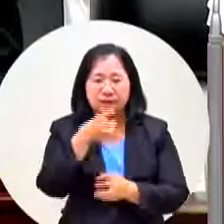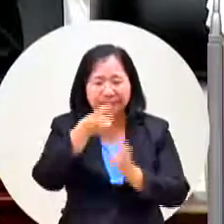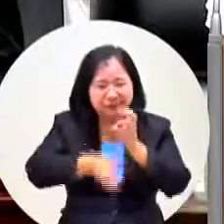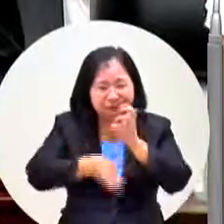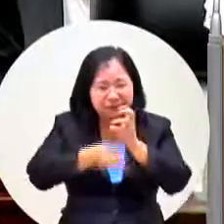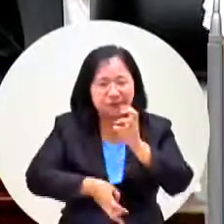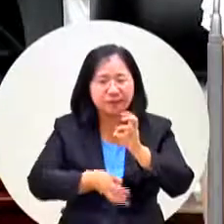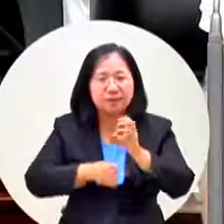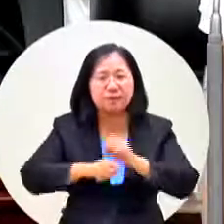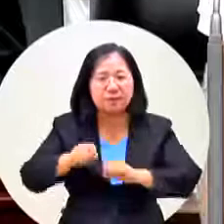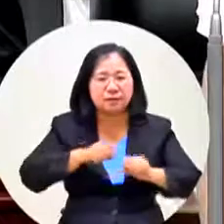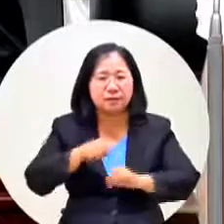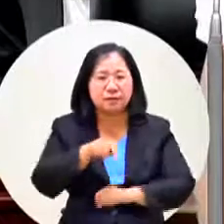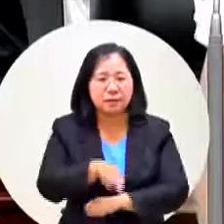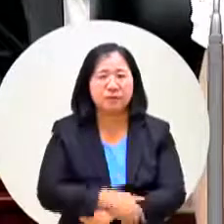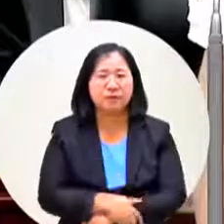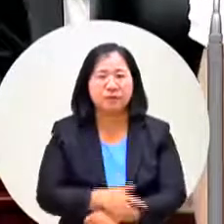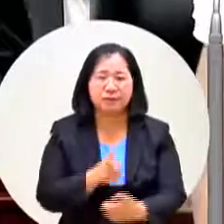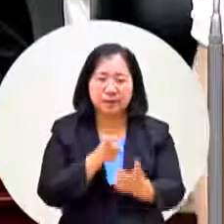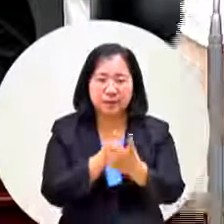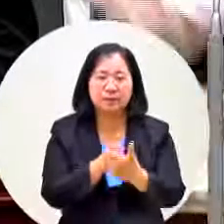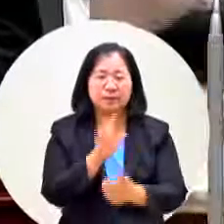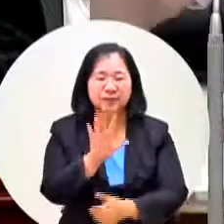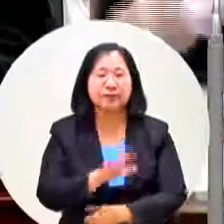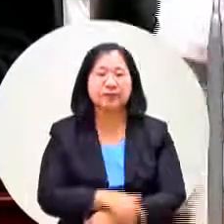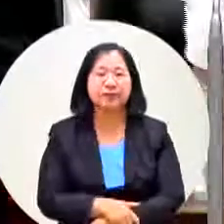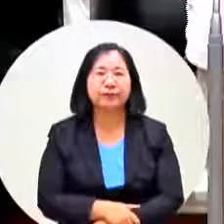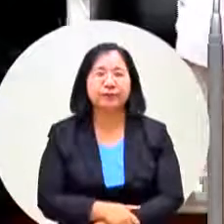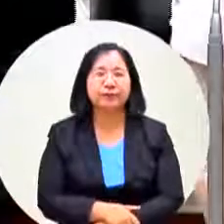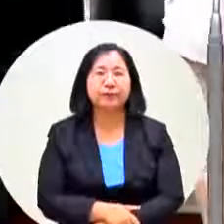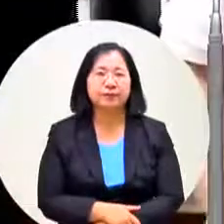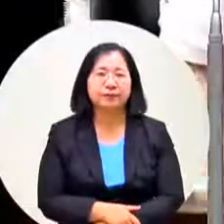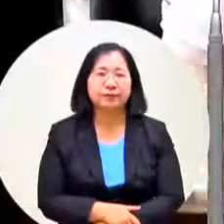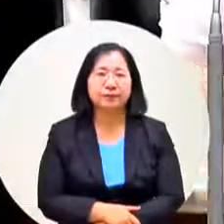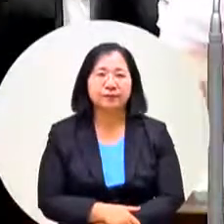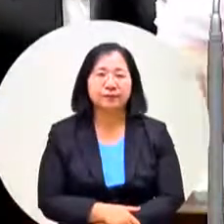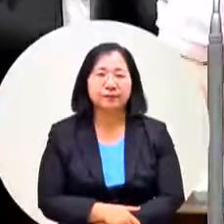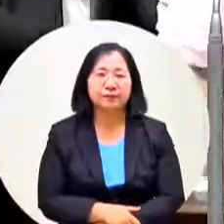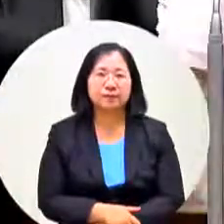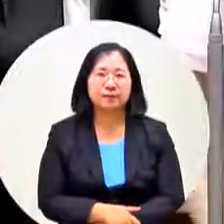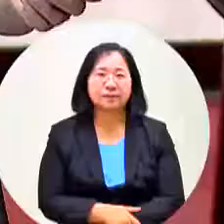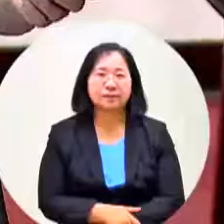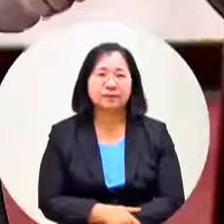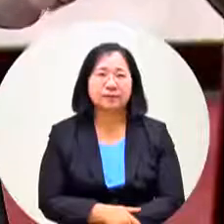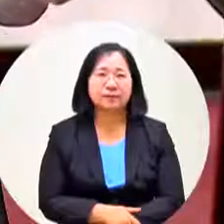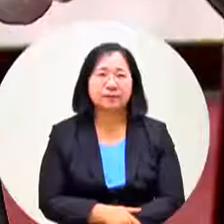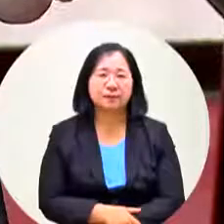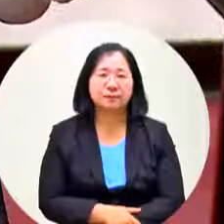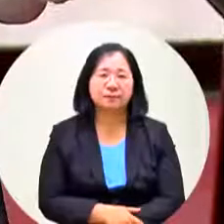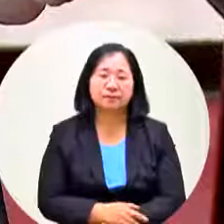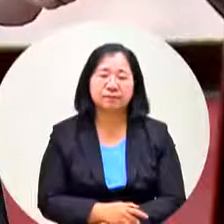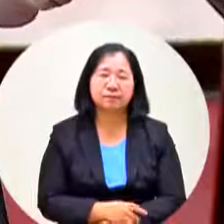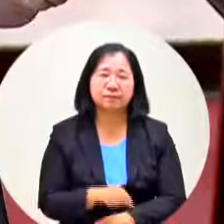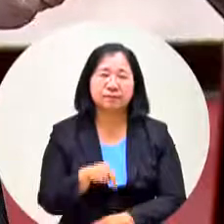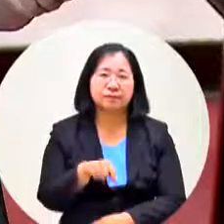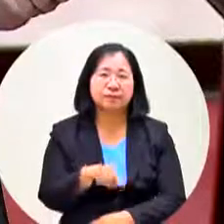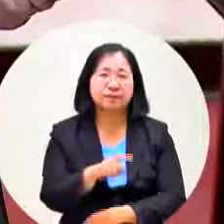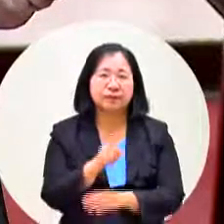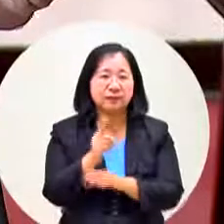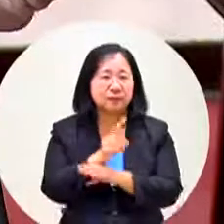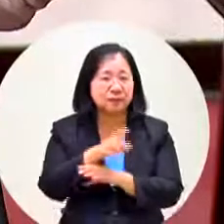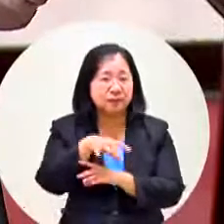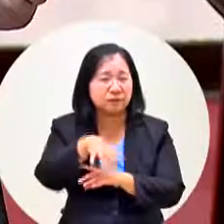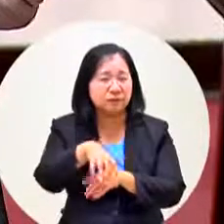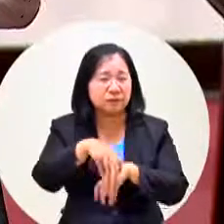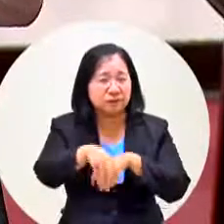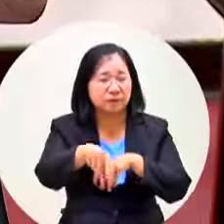局的迄个未来的规划。啊，但是因为这考虑到未来迄个园区预算甲伊的推动，